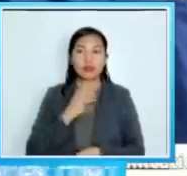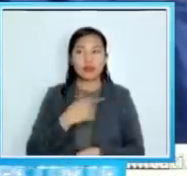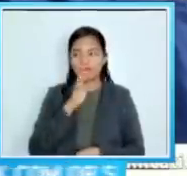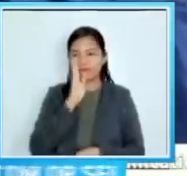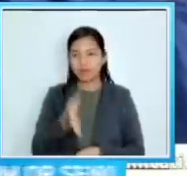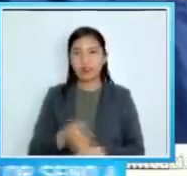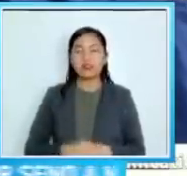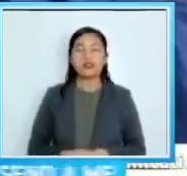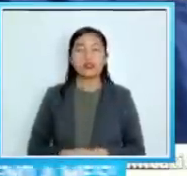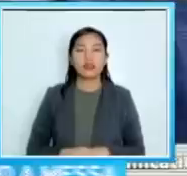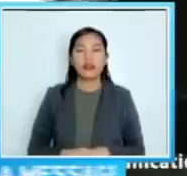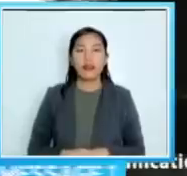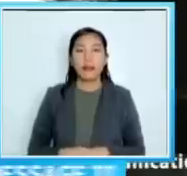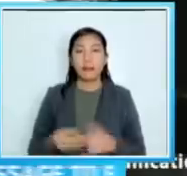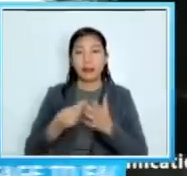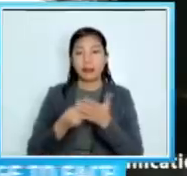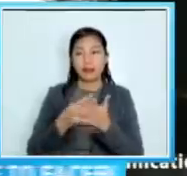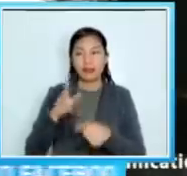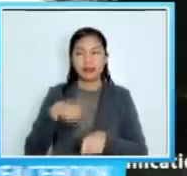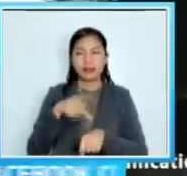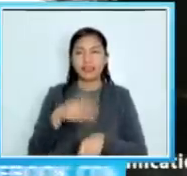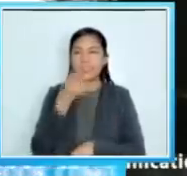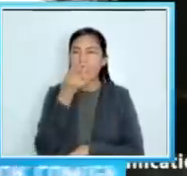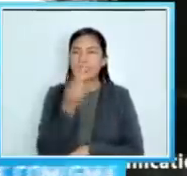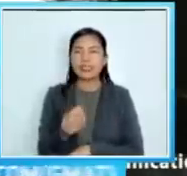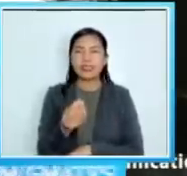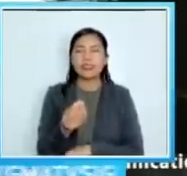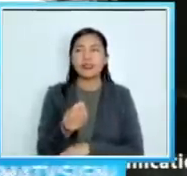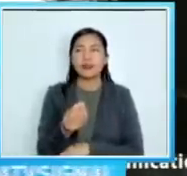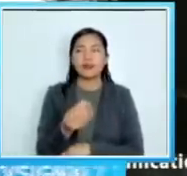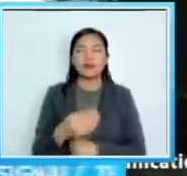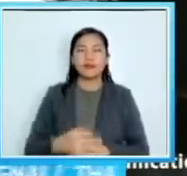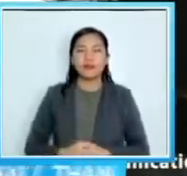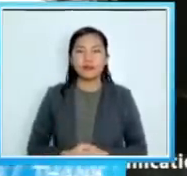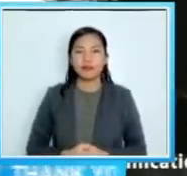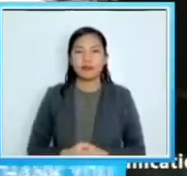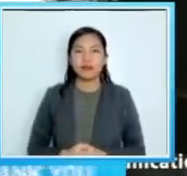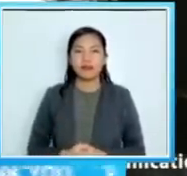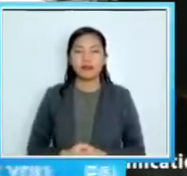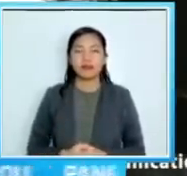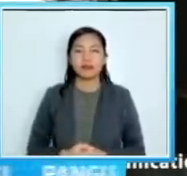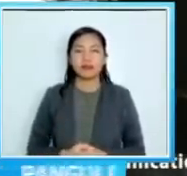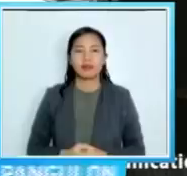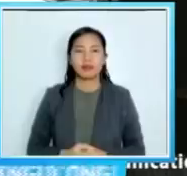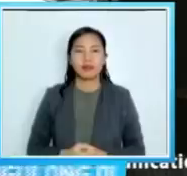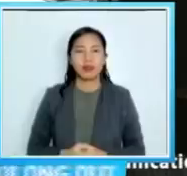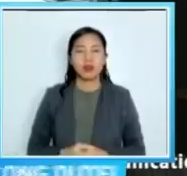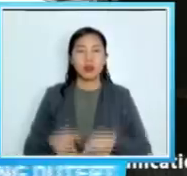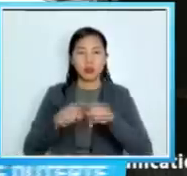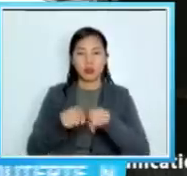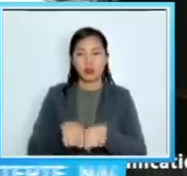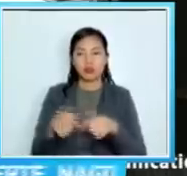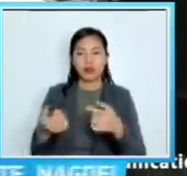pera talaga ng Pilipinas. Even coping up with the growing expenses for